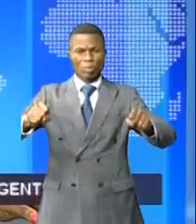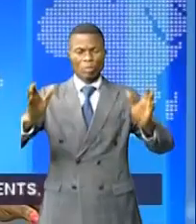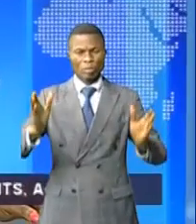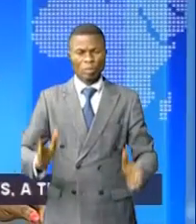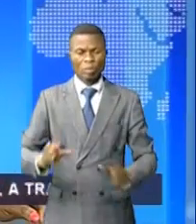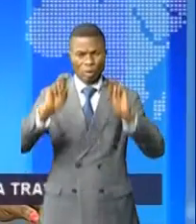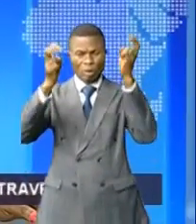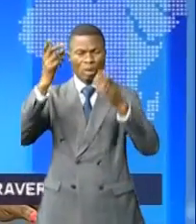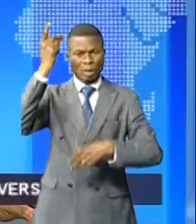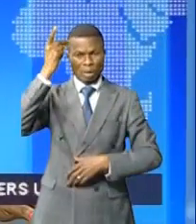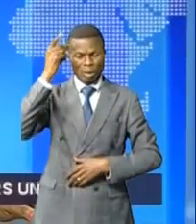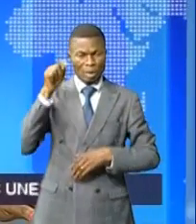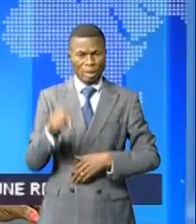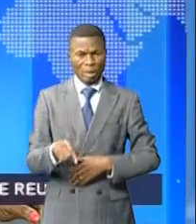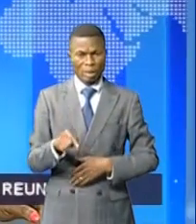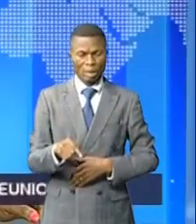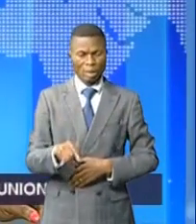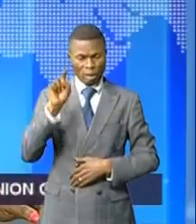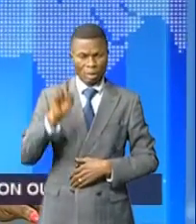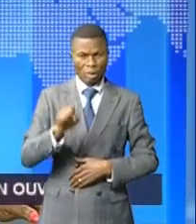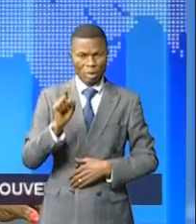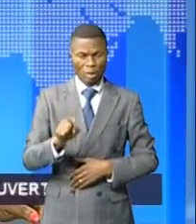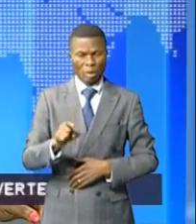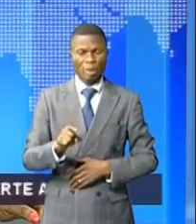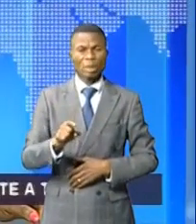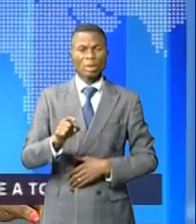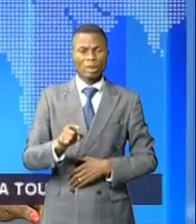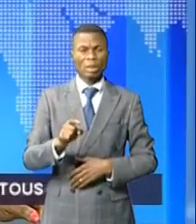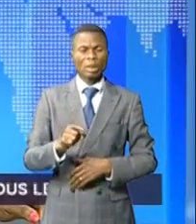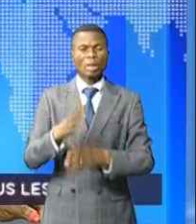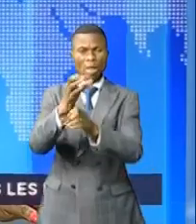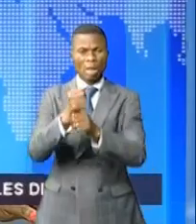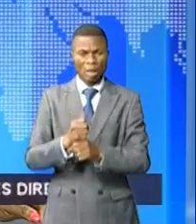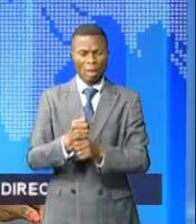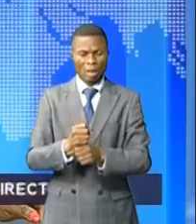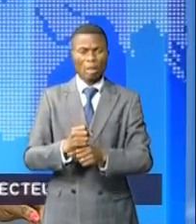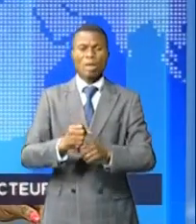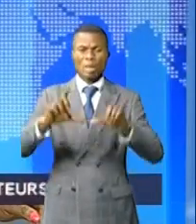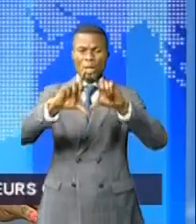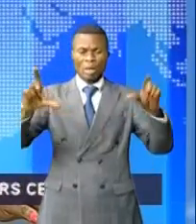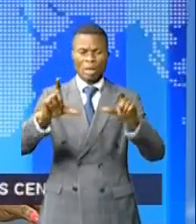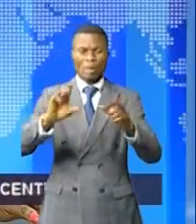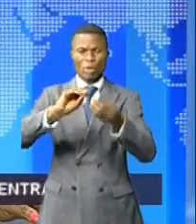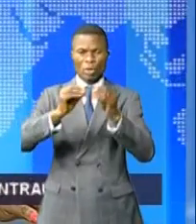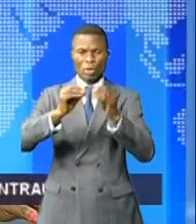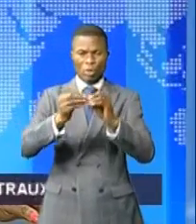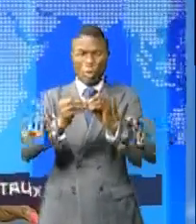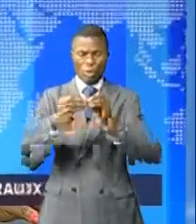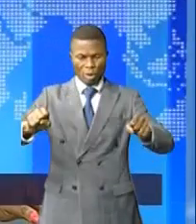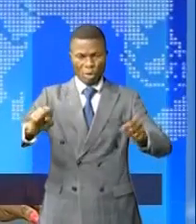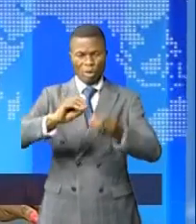De la ville-province Kinshasa doivent désormais se procurer d'une plaque d'immatriculation et d'un